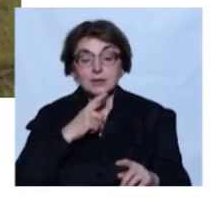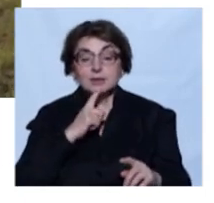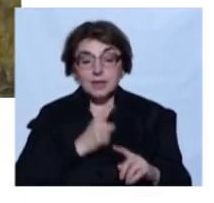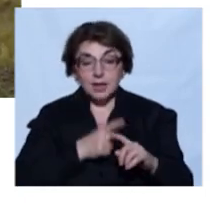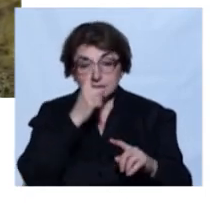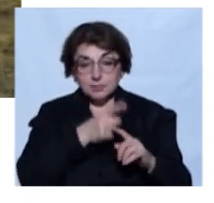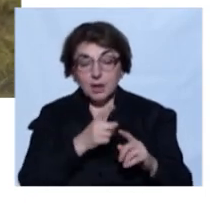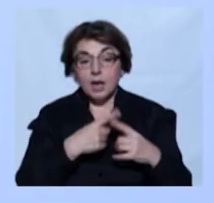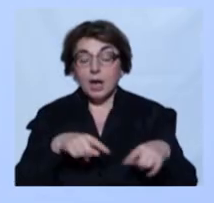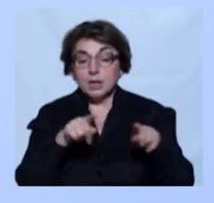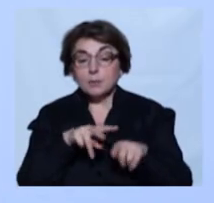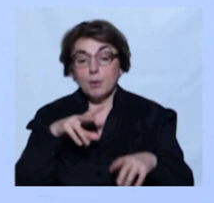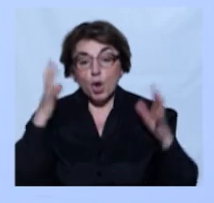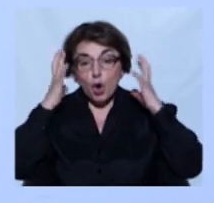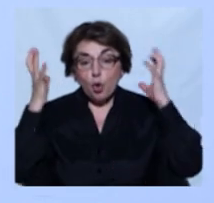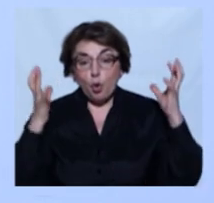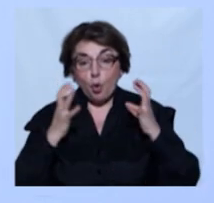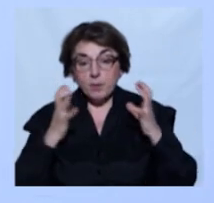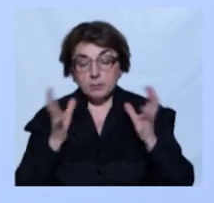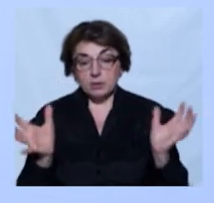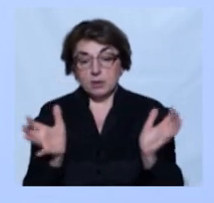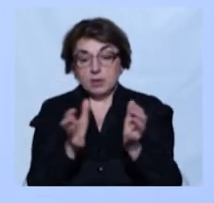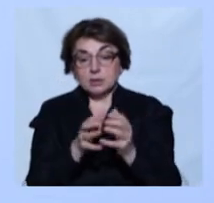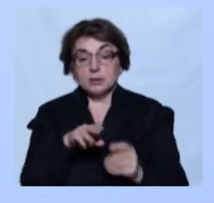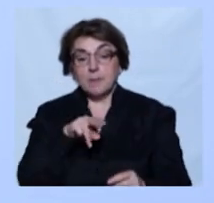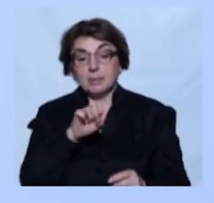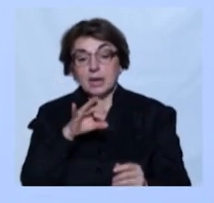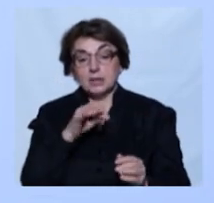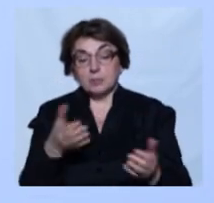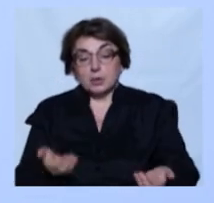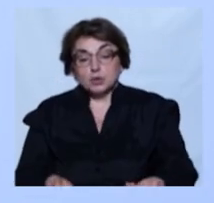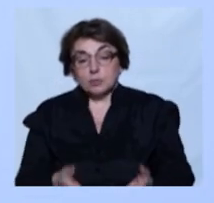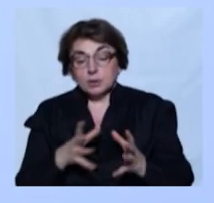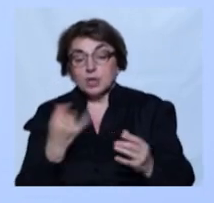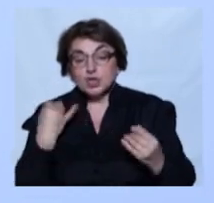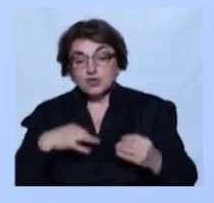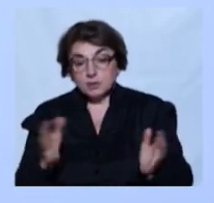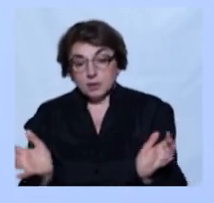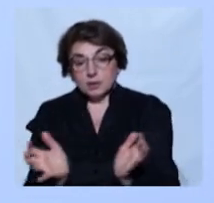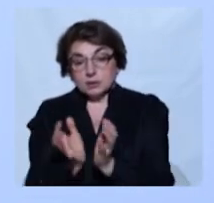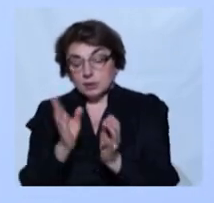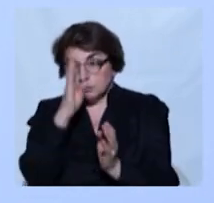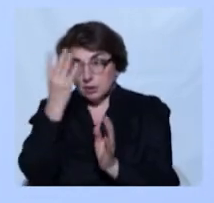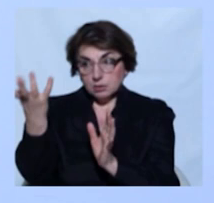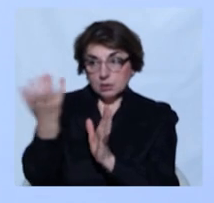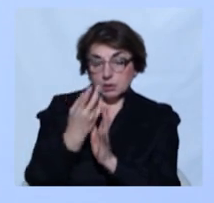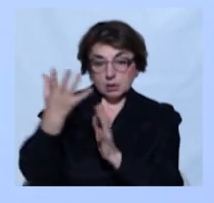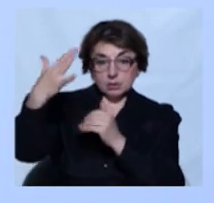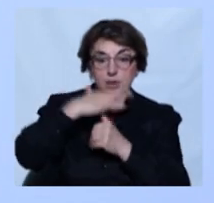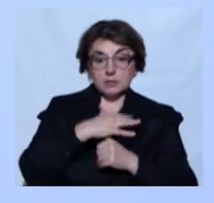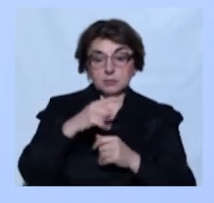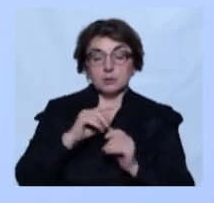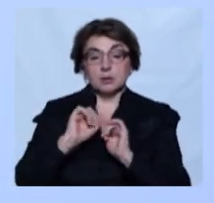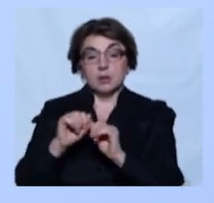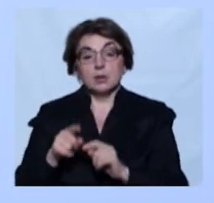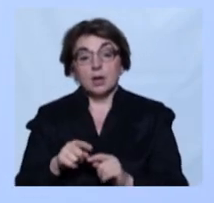ოჯახებად, ანუ პრაიდებად ცხოვრობენ. ბოკვერზე ისინი ერთად ზრუნავენ და ერთად უმკლავდებიან მტერსაც. ასევე